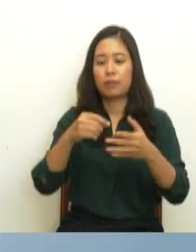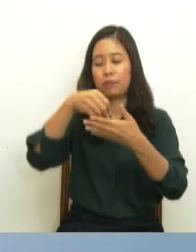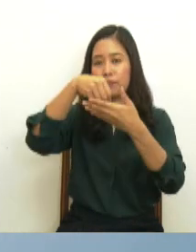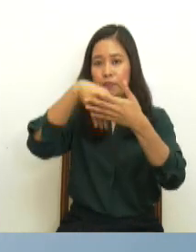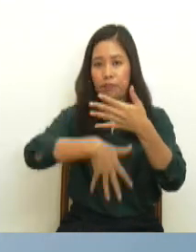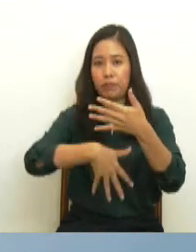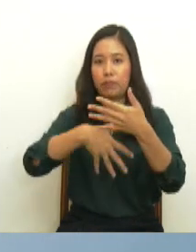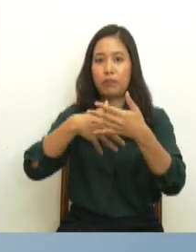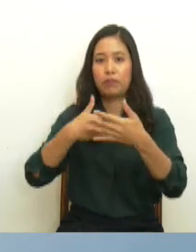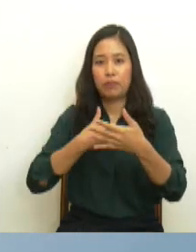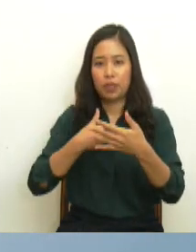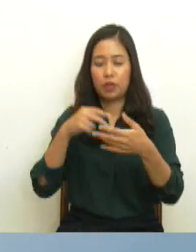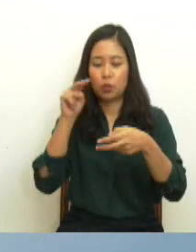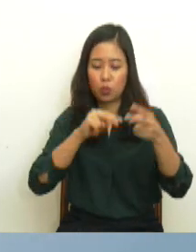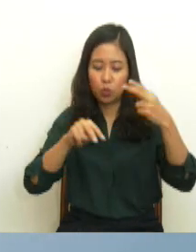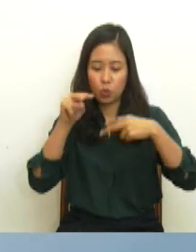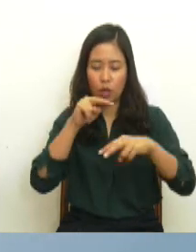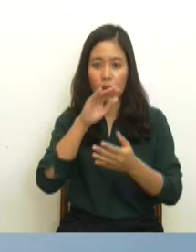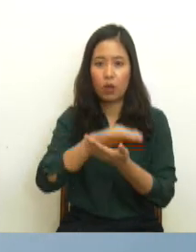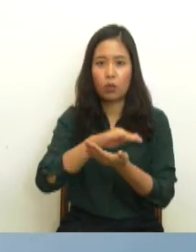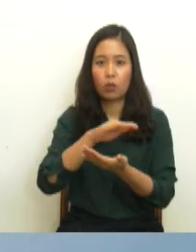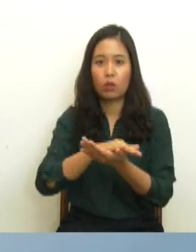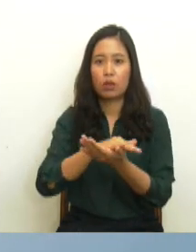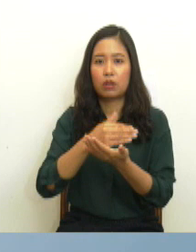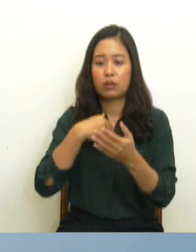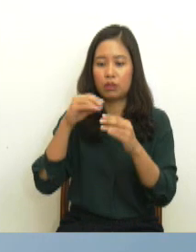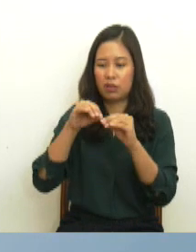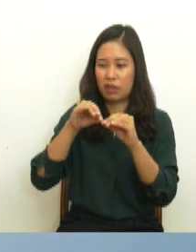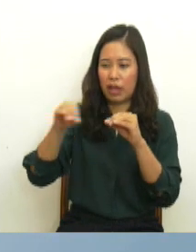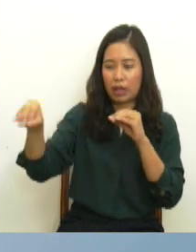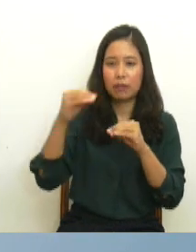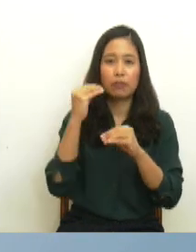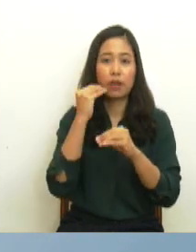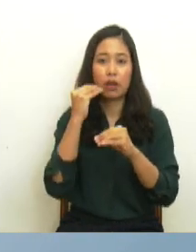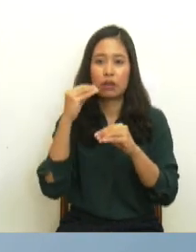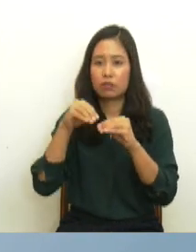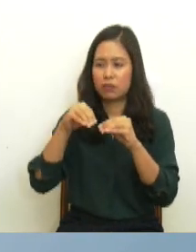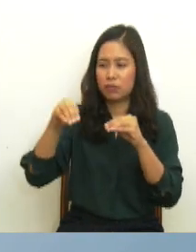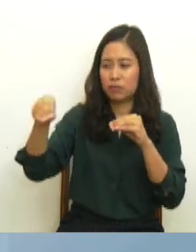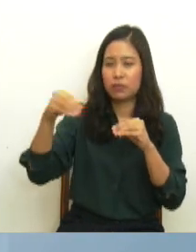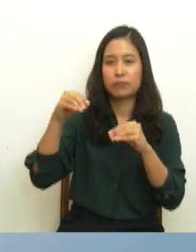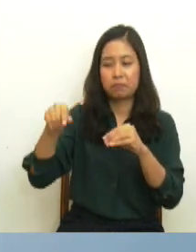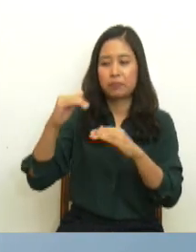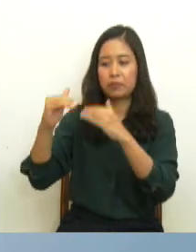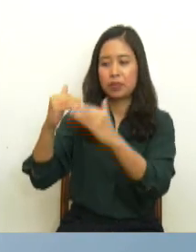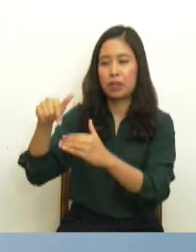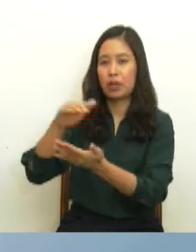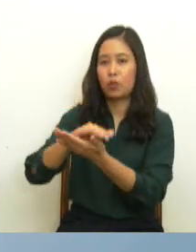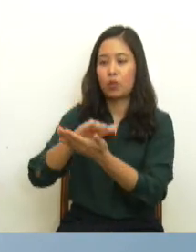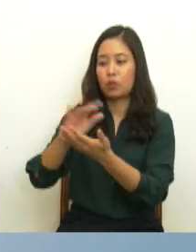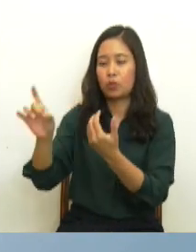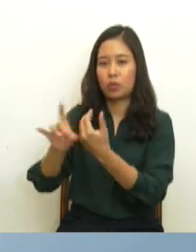ต้องการที่จะดูแลโรงเรียนที่อยู่ห่างไกลกันด่านให้เป็นโรงเรียนที่มีคุณภาพนะครับ